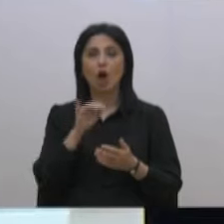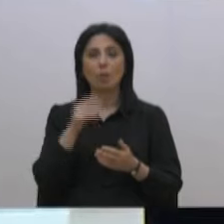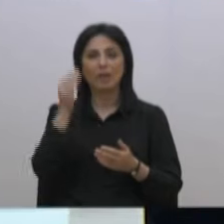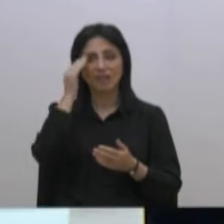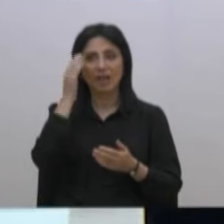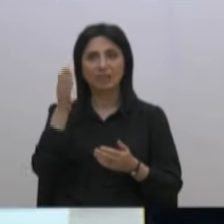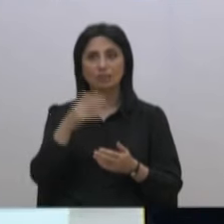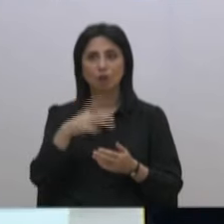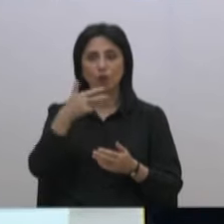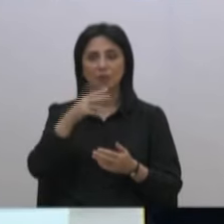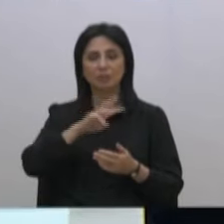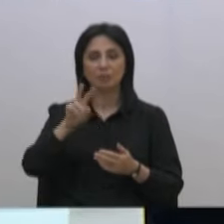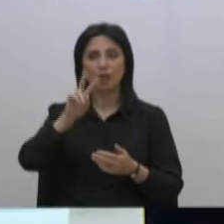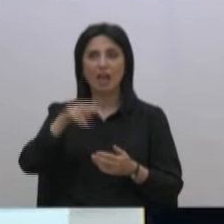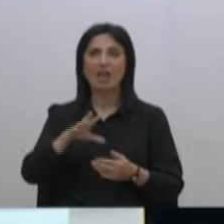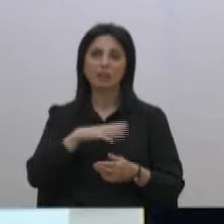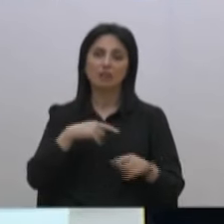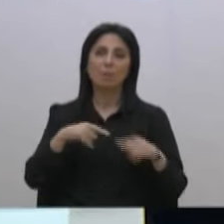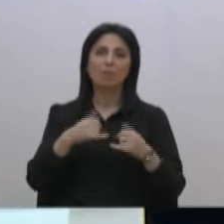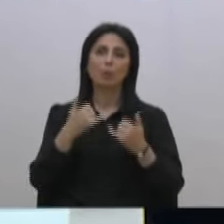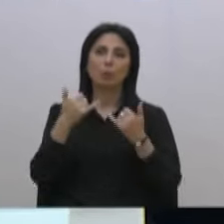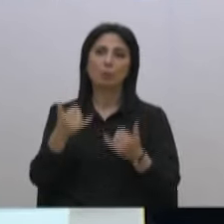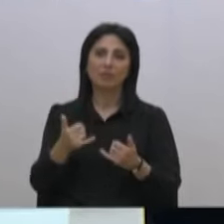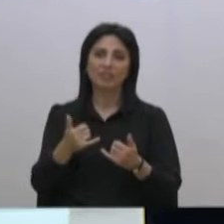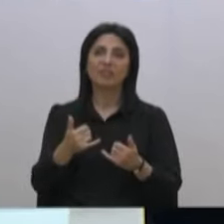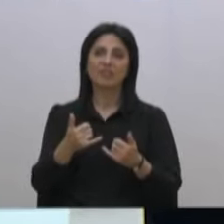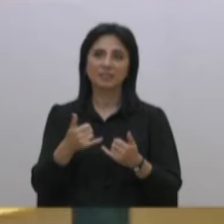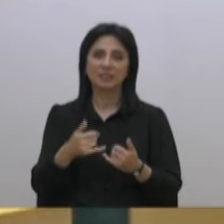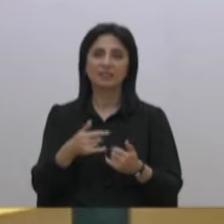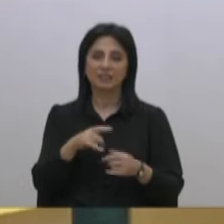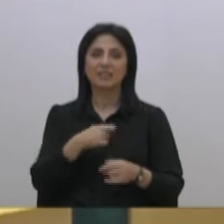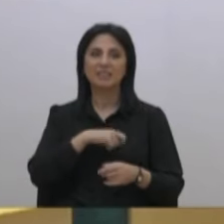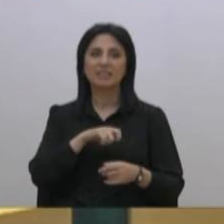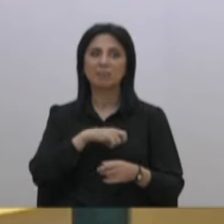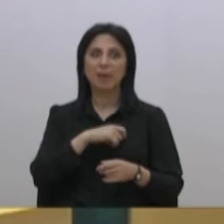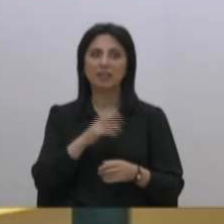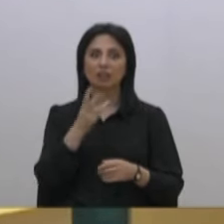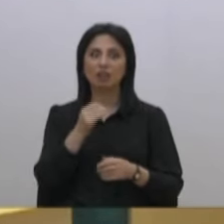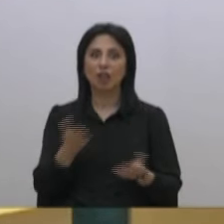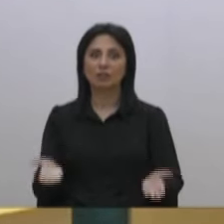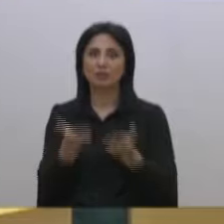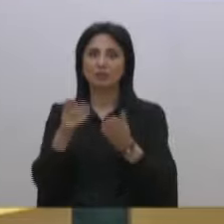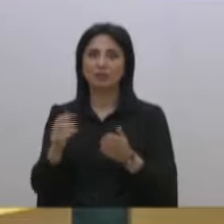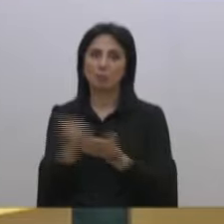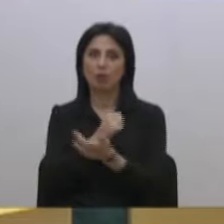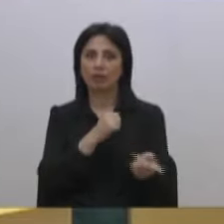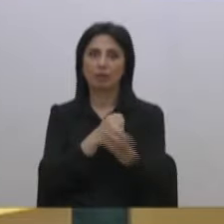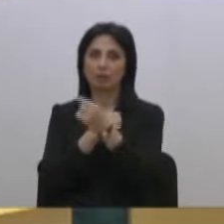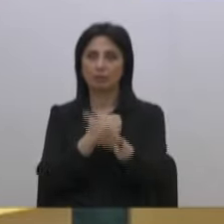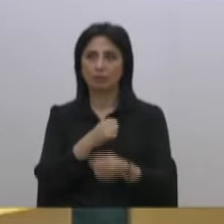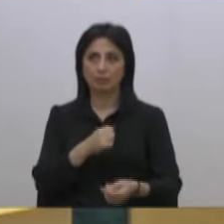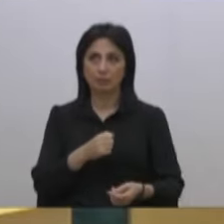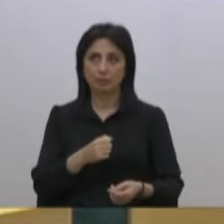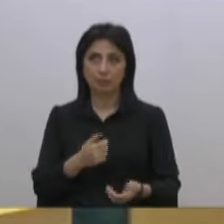აზრით 30 მილიონი ლარი ყოფილა ფეხბურთელებისათვის ესპანეთთან მოგების შანსების განზრდელი სტიმული.